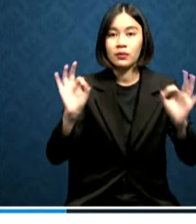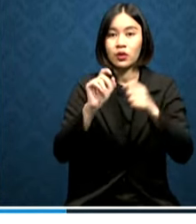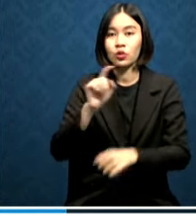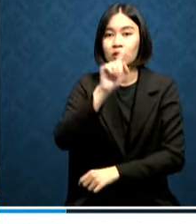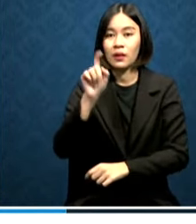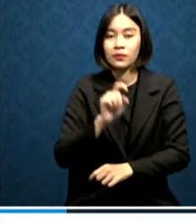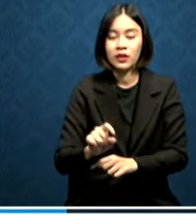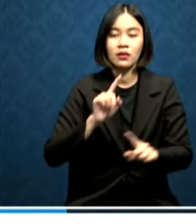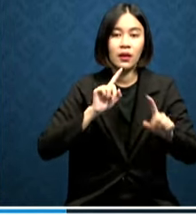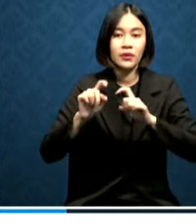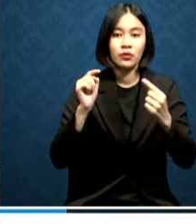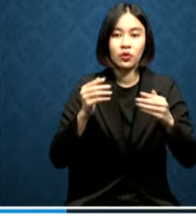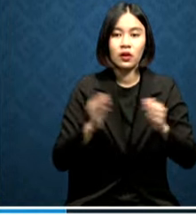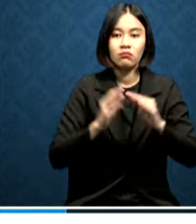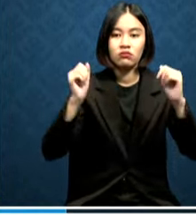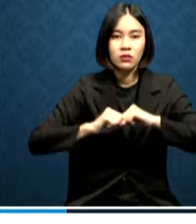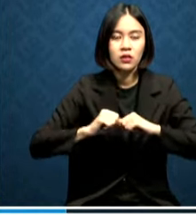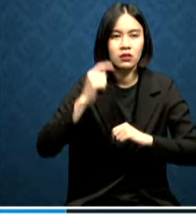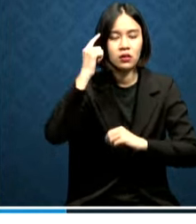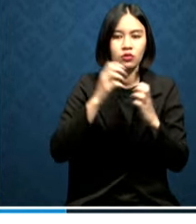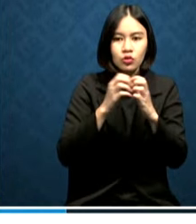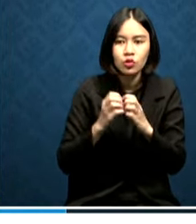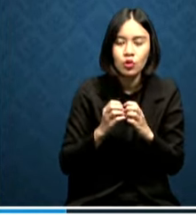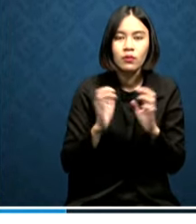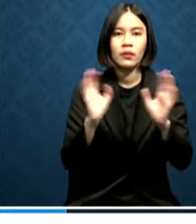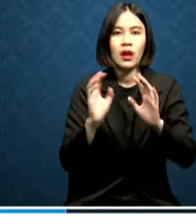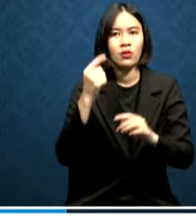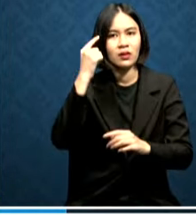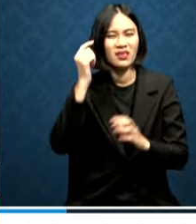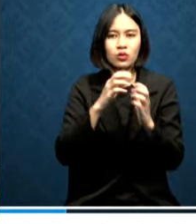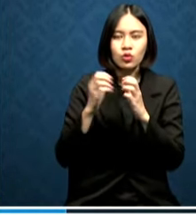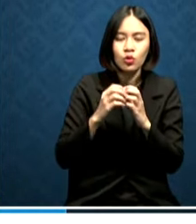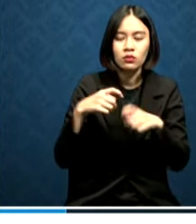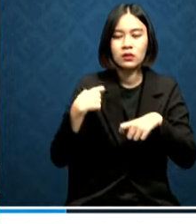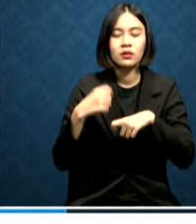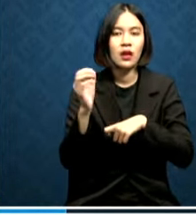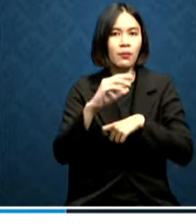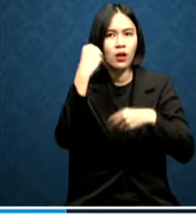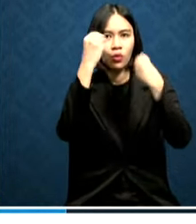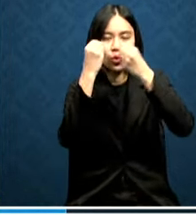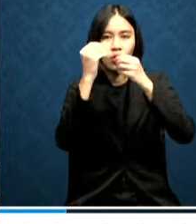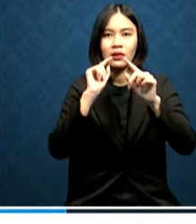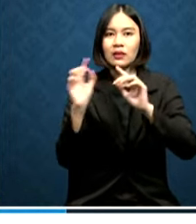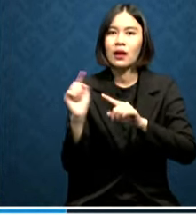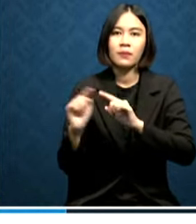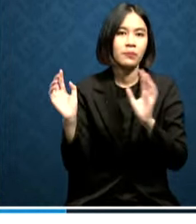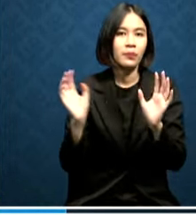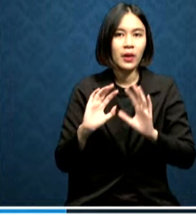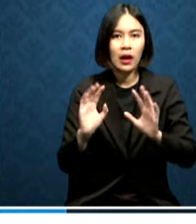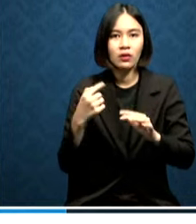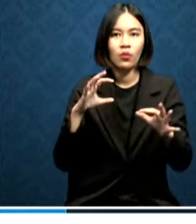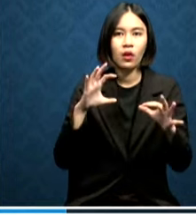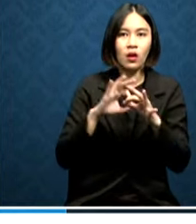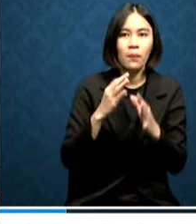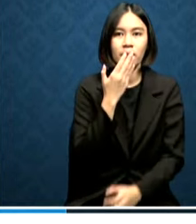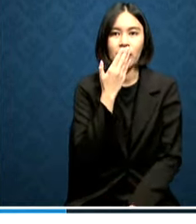ประชามติที่ไม่ควรซับซ้อนไม่ควรเป็นคำถามเชิงซ้อนไม่ควรเป็นคำถามที่ซ่อนเงื่อนไม่ควรเป็นคำถามที่ปิดล็อกปิด